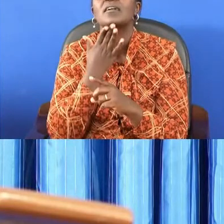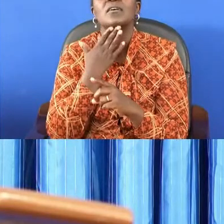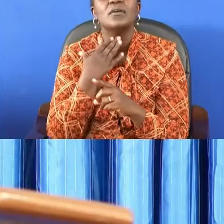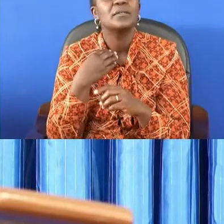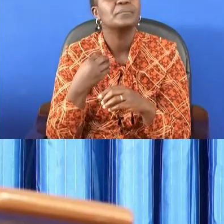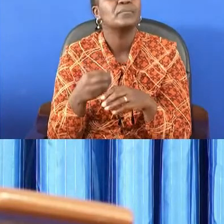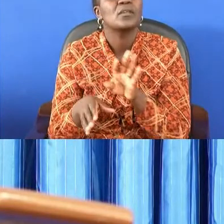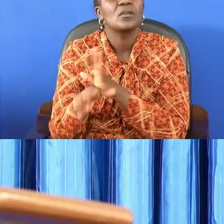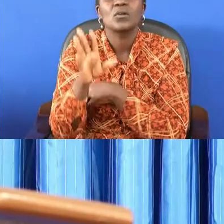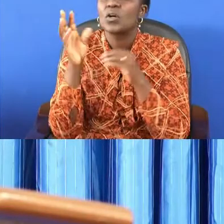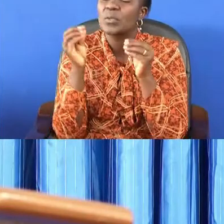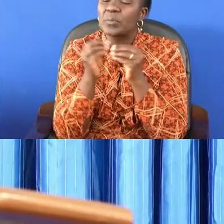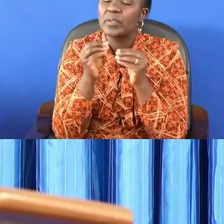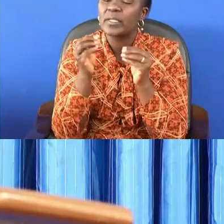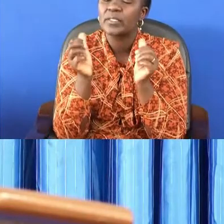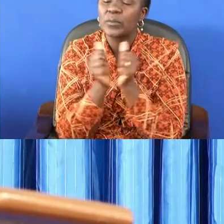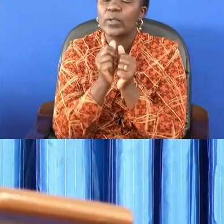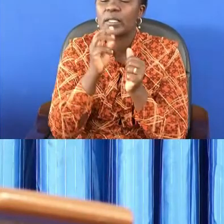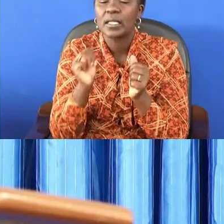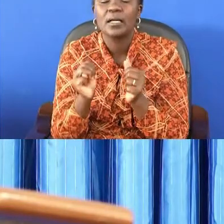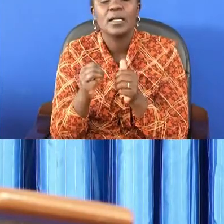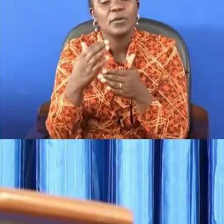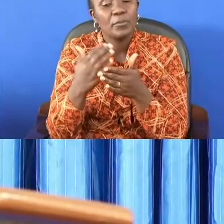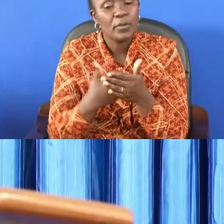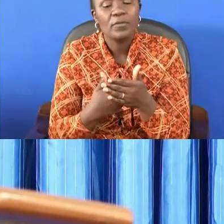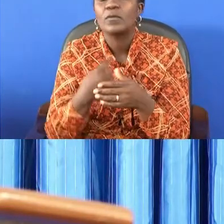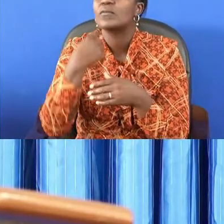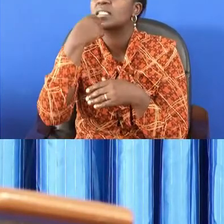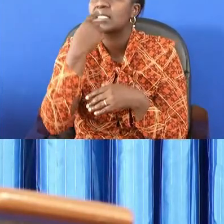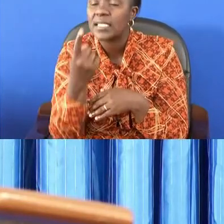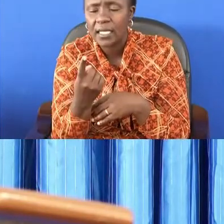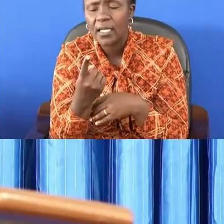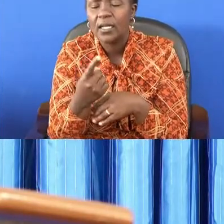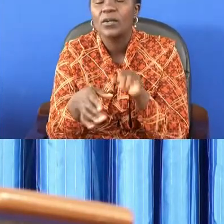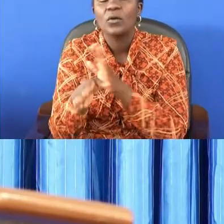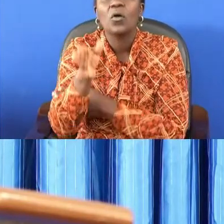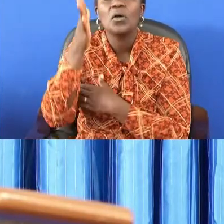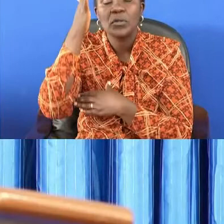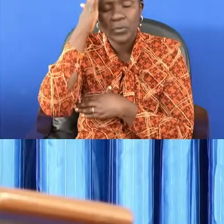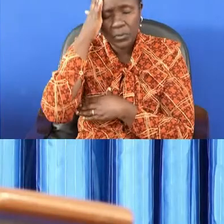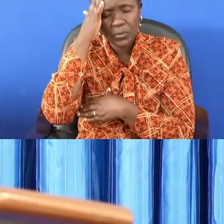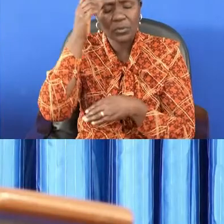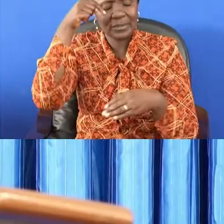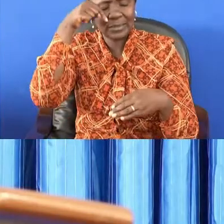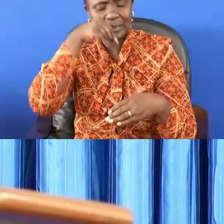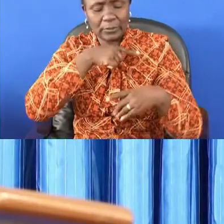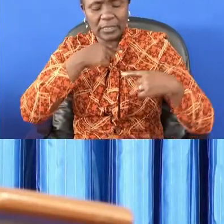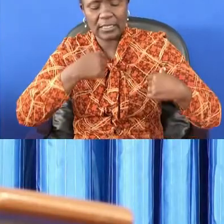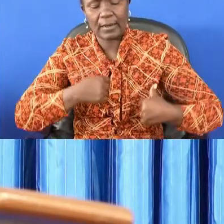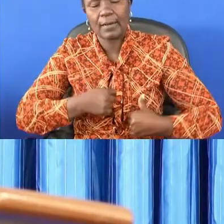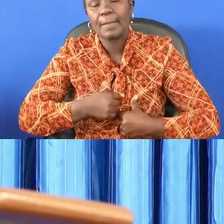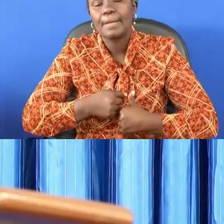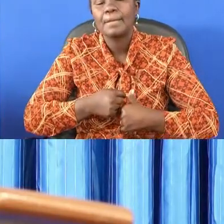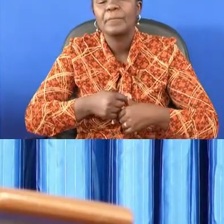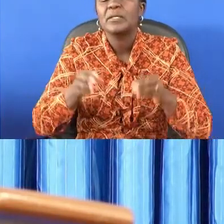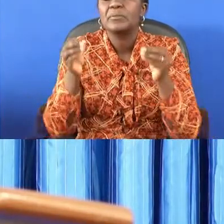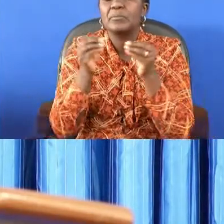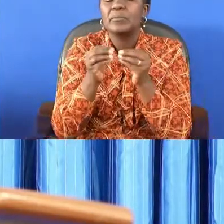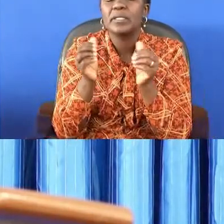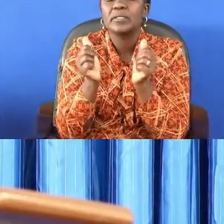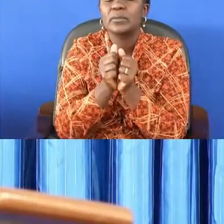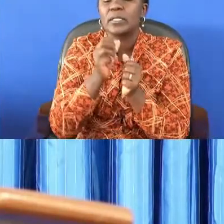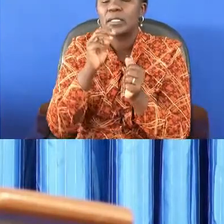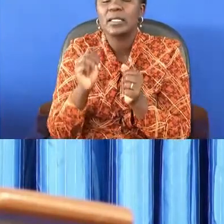Mungu kaweze kukutana nao, kwa sababu hata kabla tujasema, Mungu unajua kilicho ndani ya mioyo yetu. Kutana na